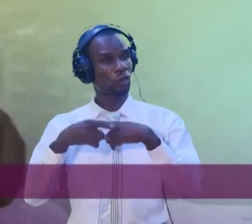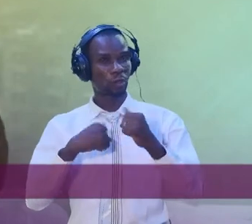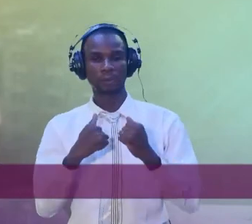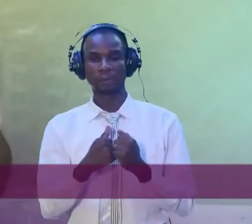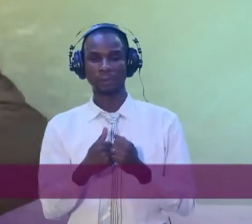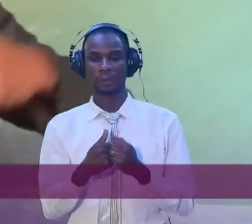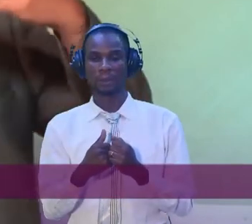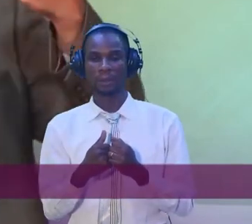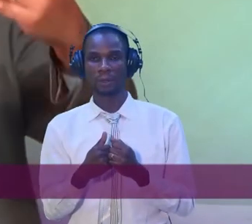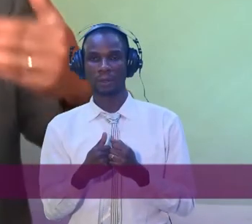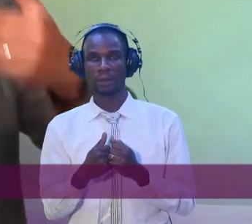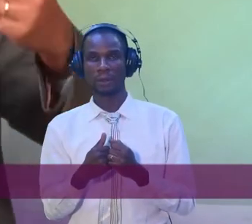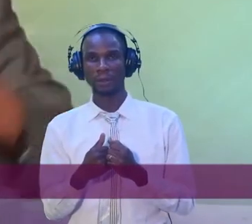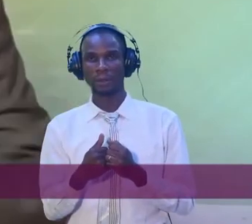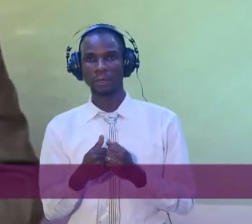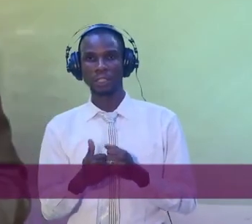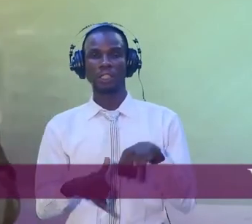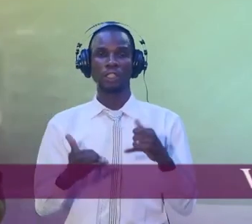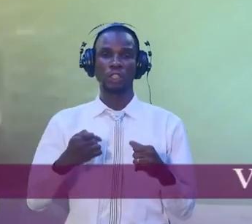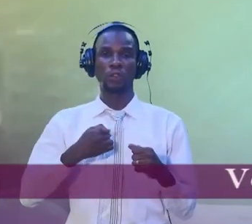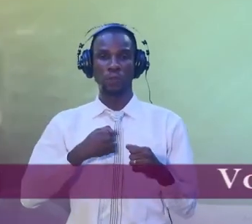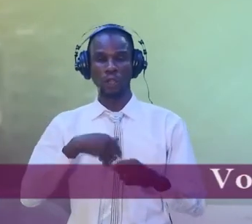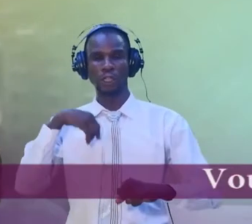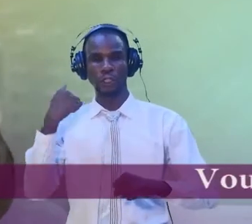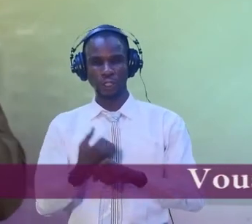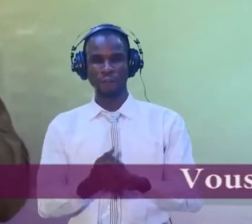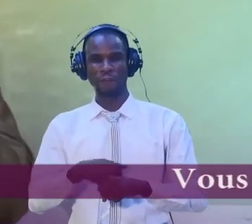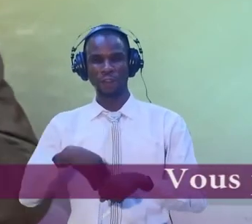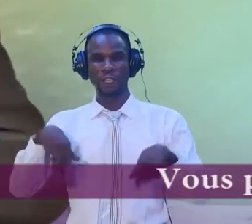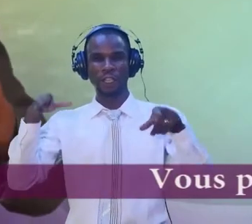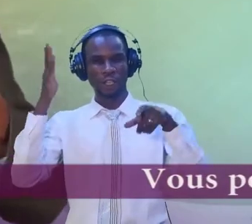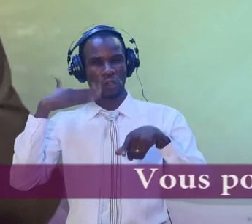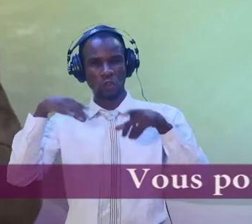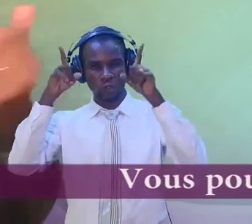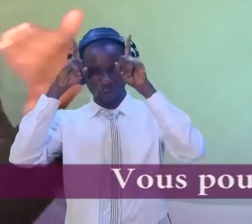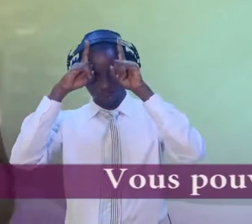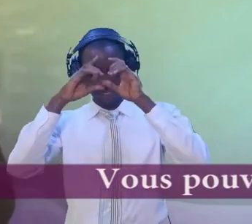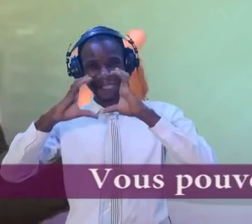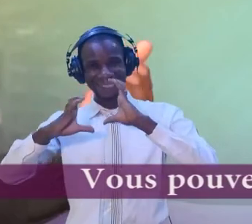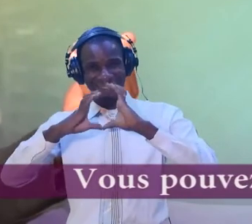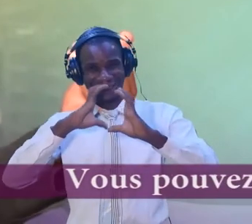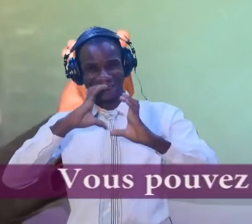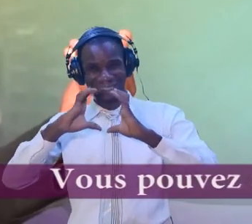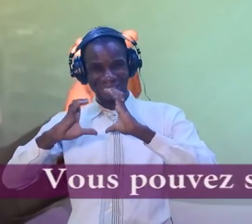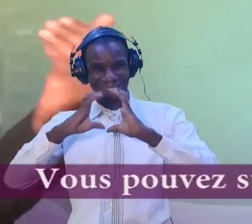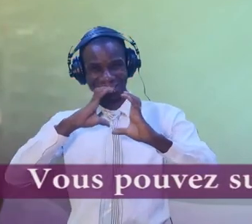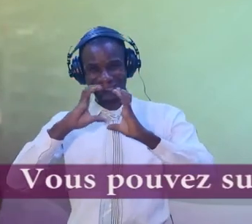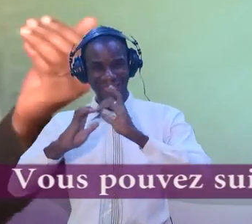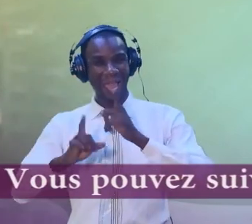anajua kwamba kuongea na wafu sio neno lake. Ni matendo ya giza.